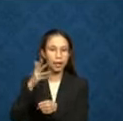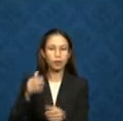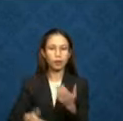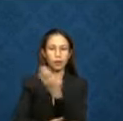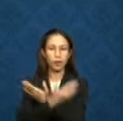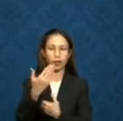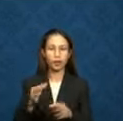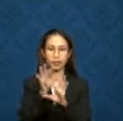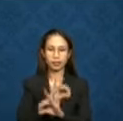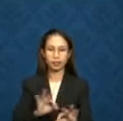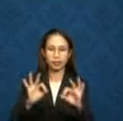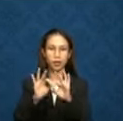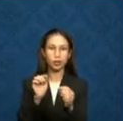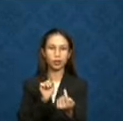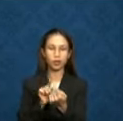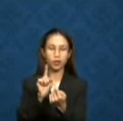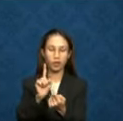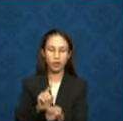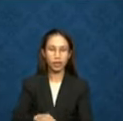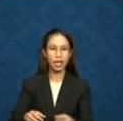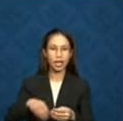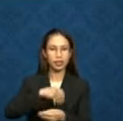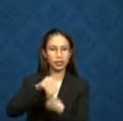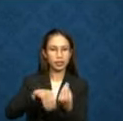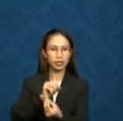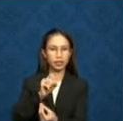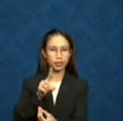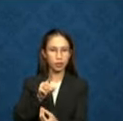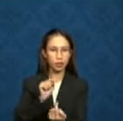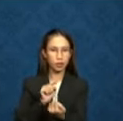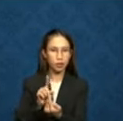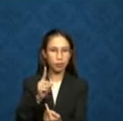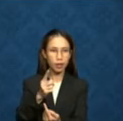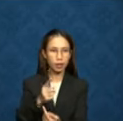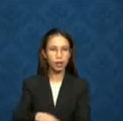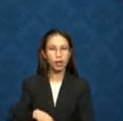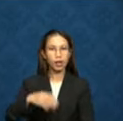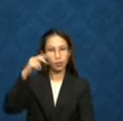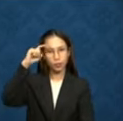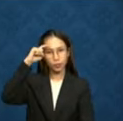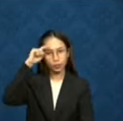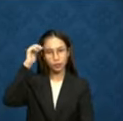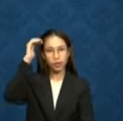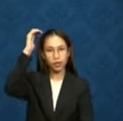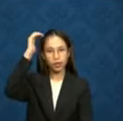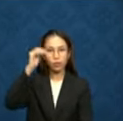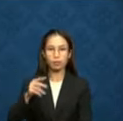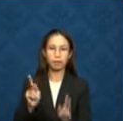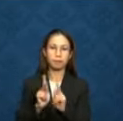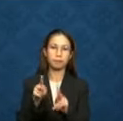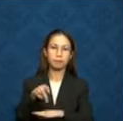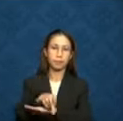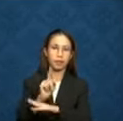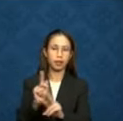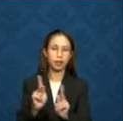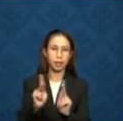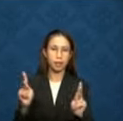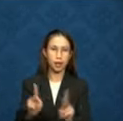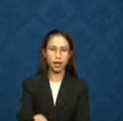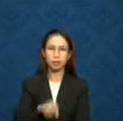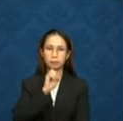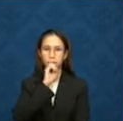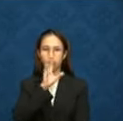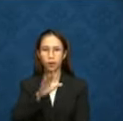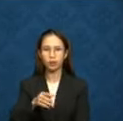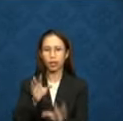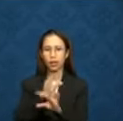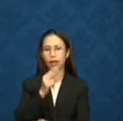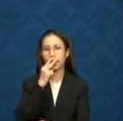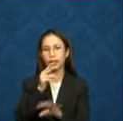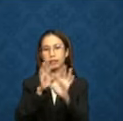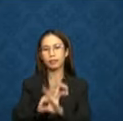บ